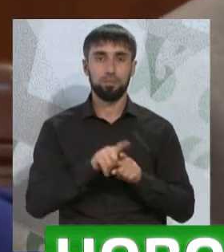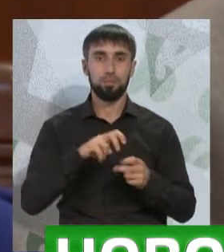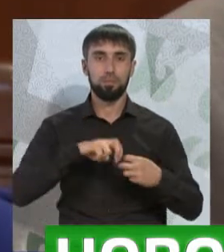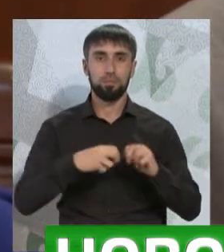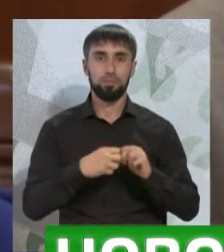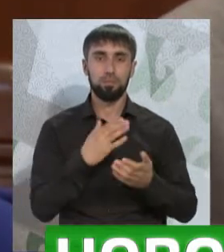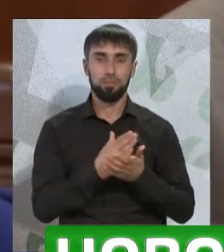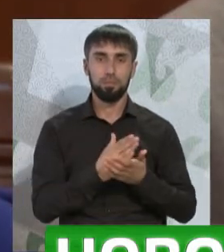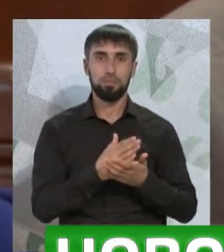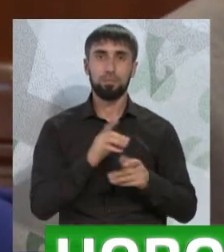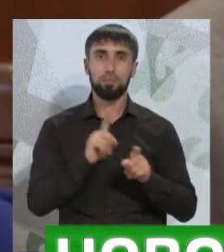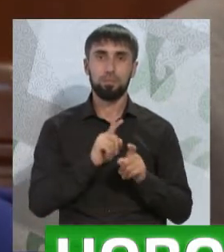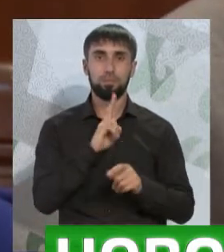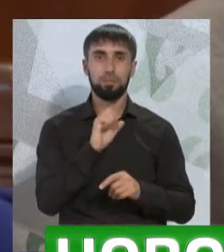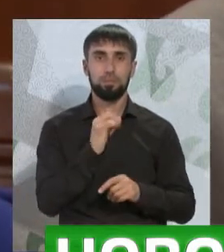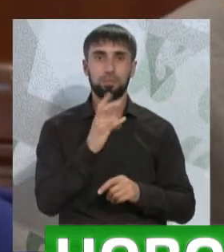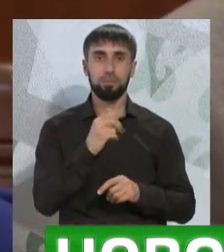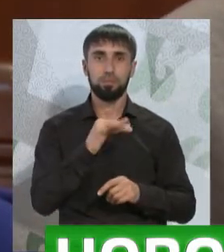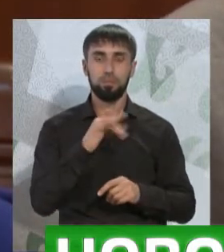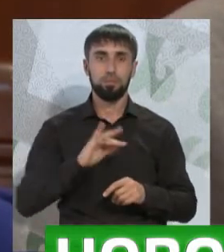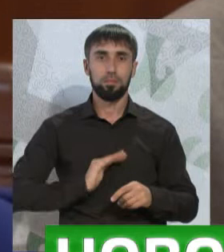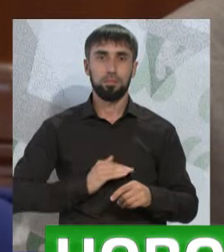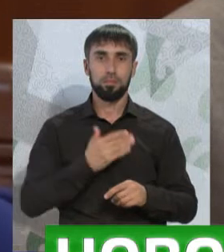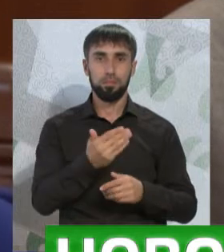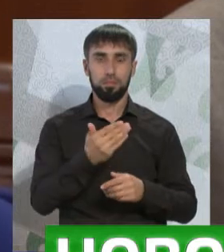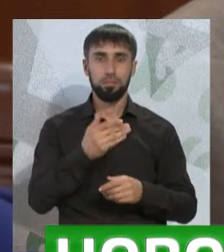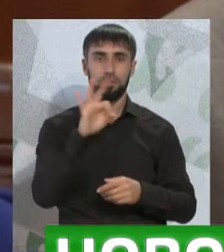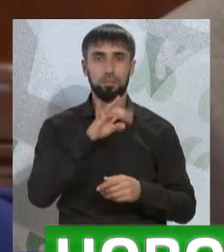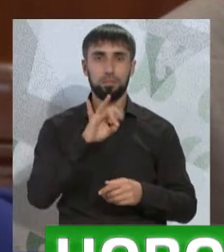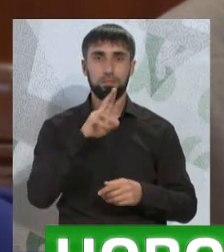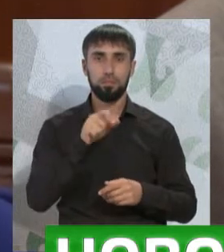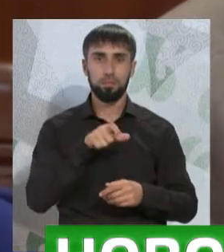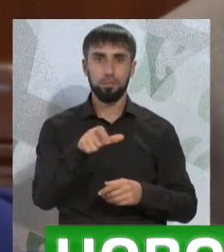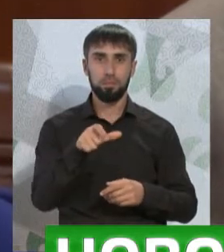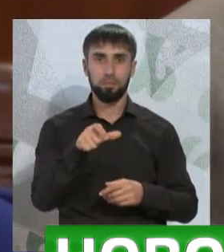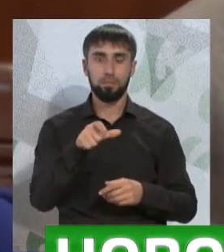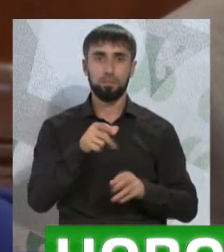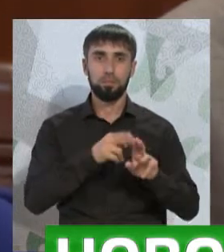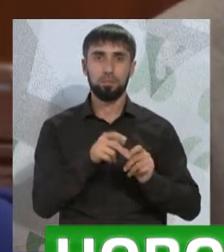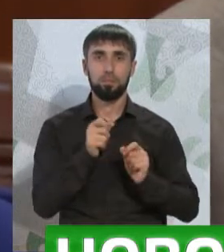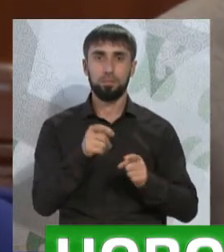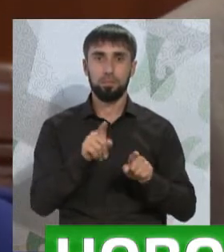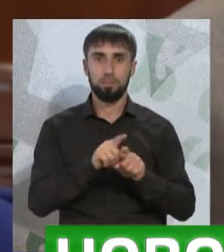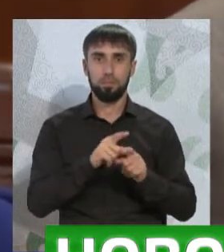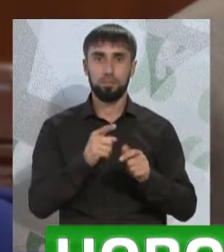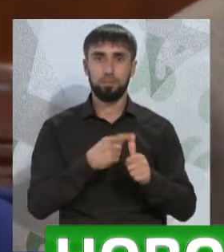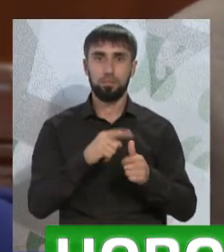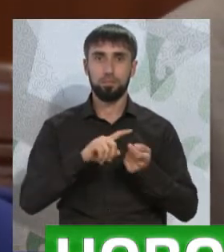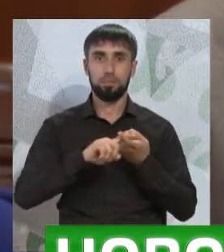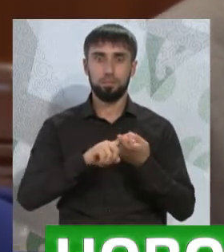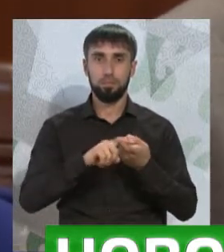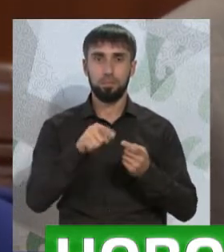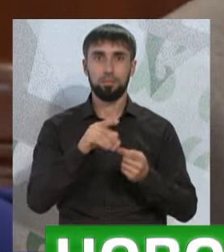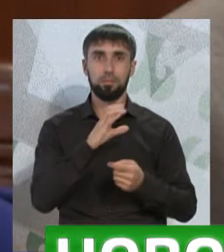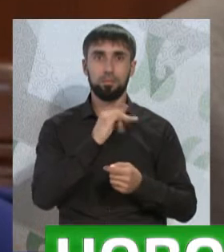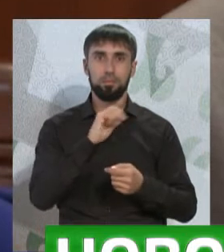сброс неочищенных сточных вод в частном домовладении. Минприроды Ингушетии регулярно проводят следующие мероприятия в целях выявления и пресечения экологических нарушений на водных объектах.